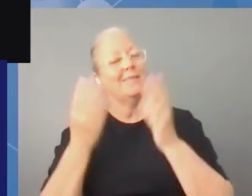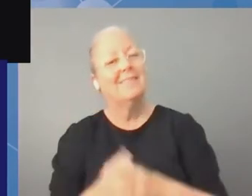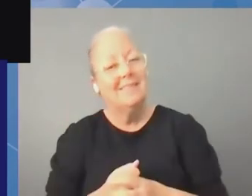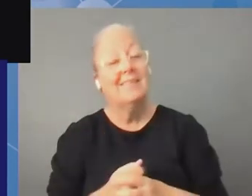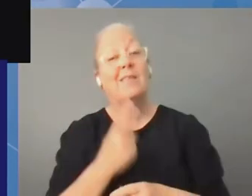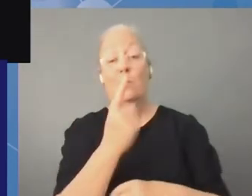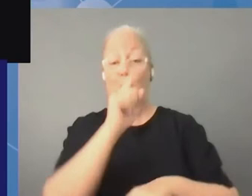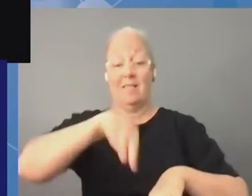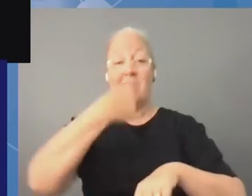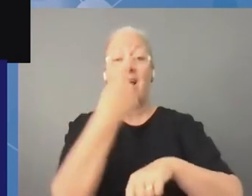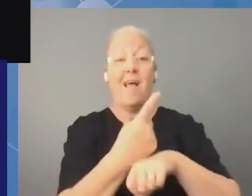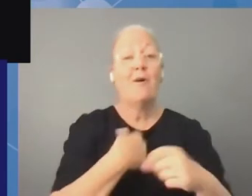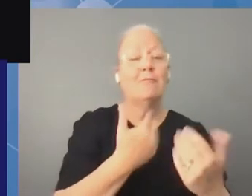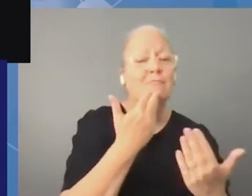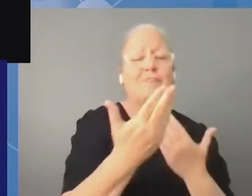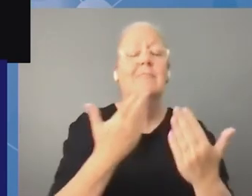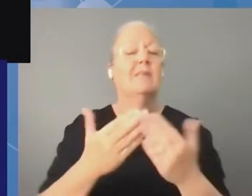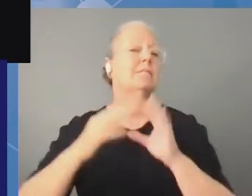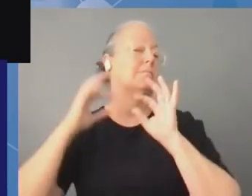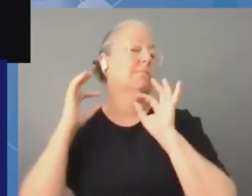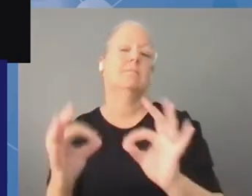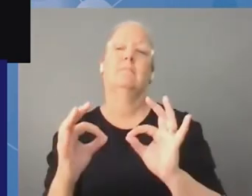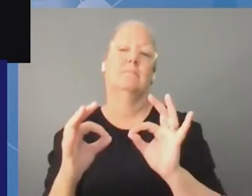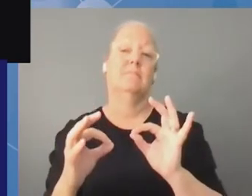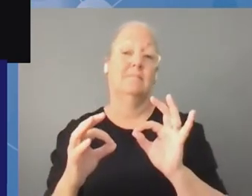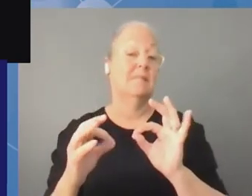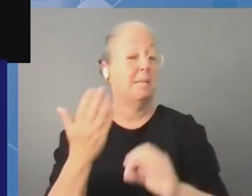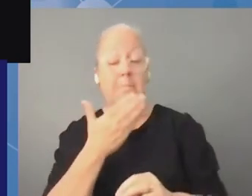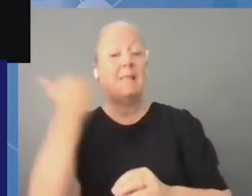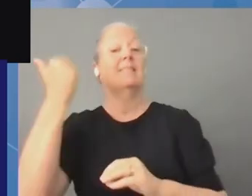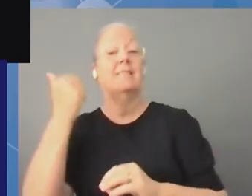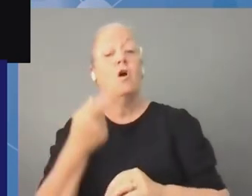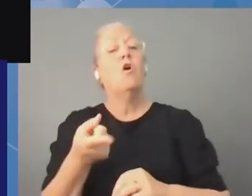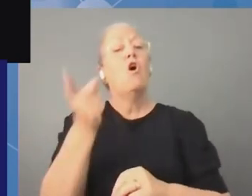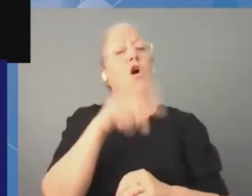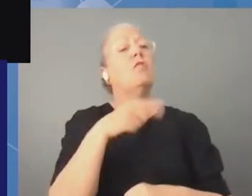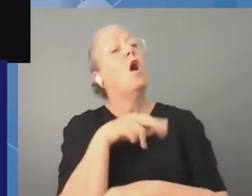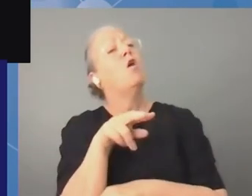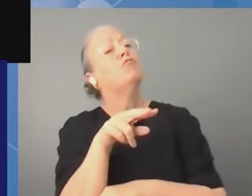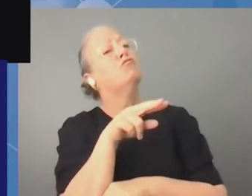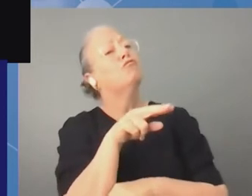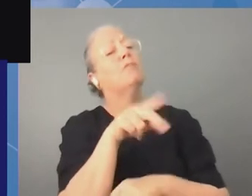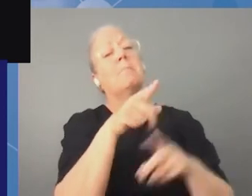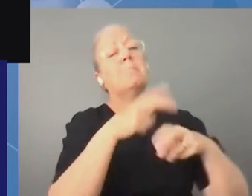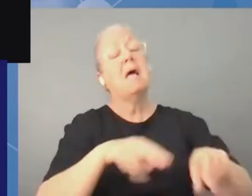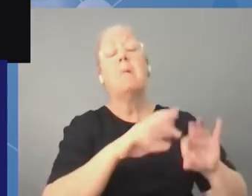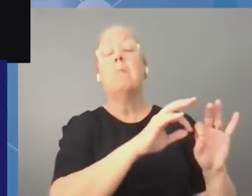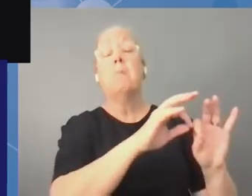决策的一些东西的，让我们担忧的，或者是给我们一些希望。这个是花一个小时